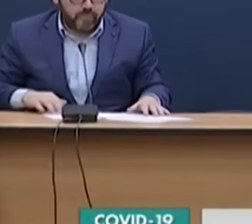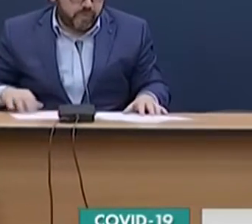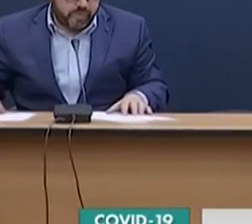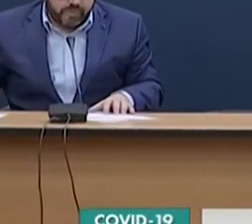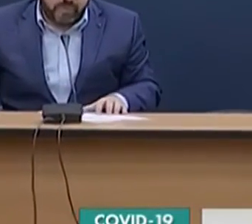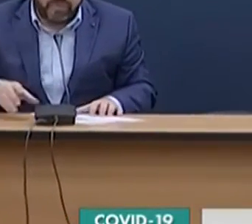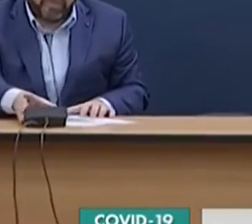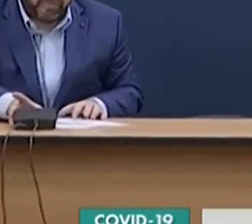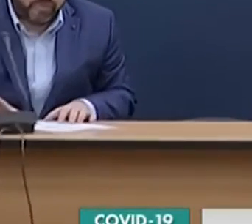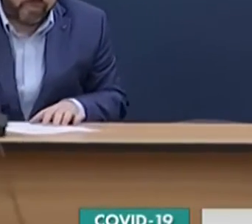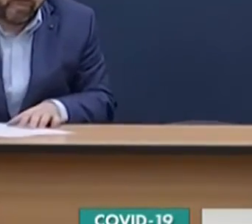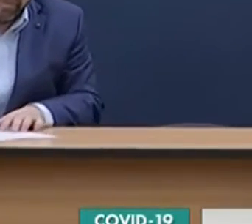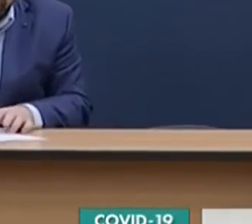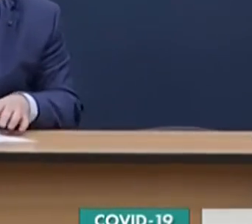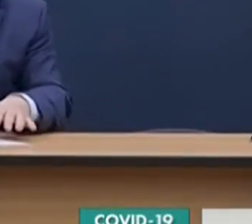Καλησπέρα σας.